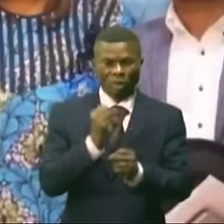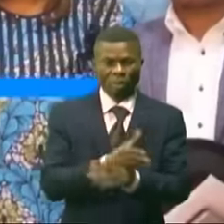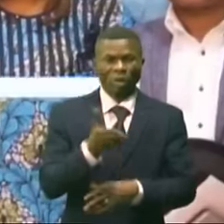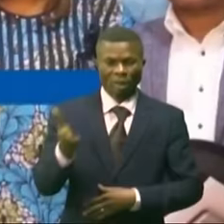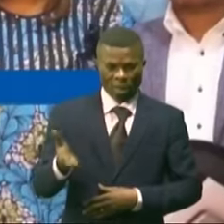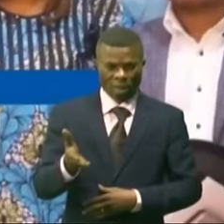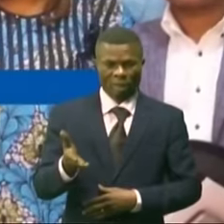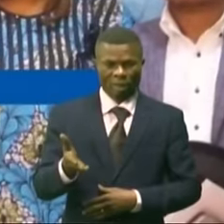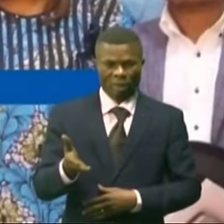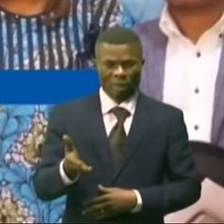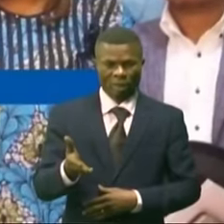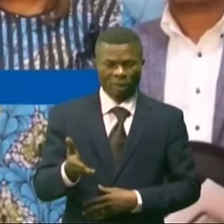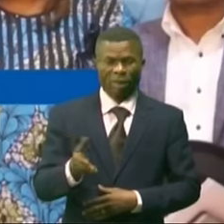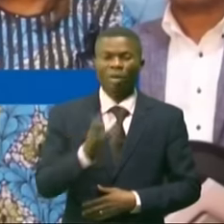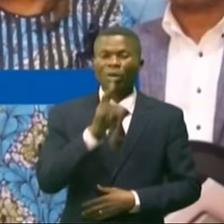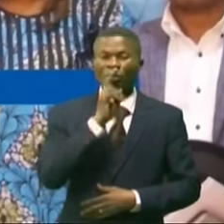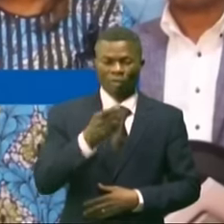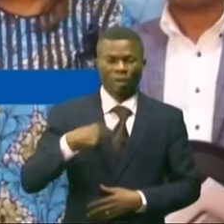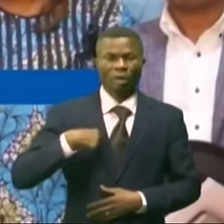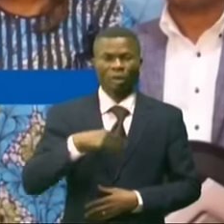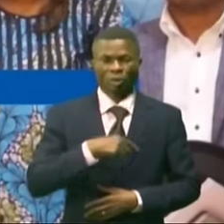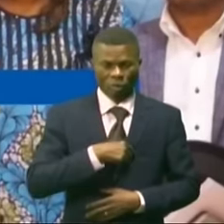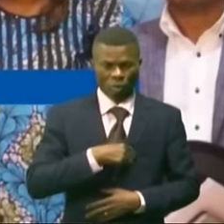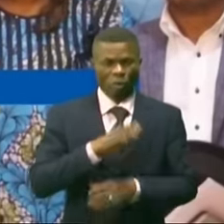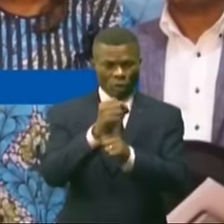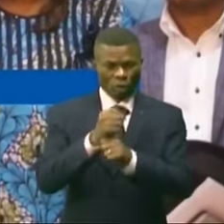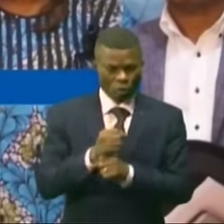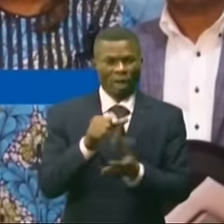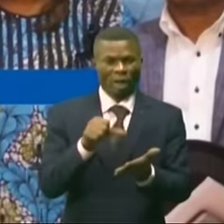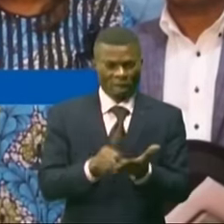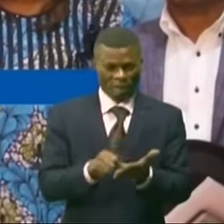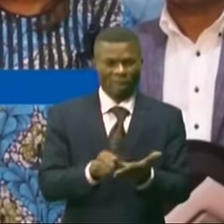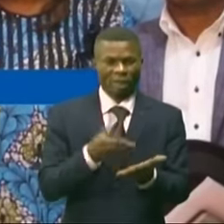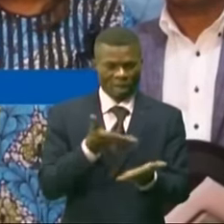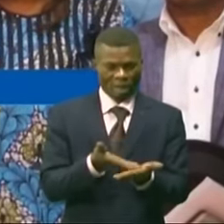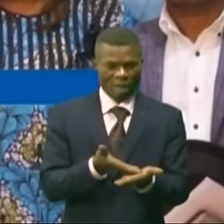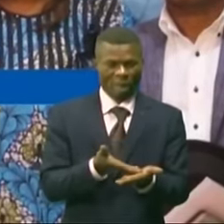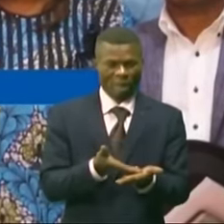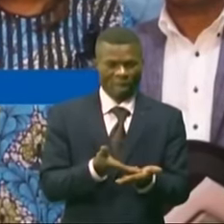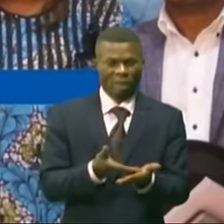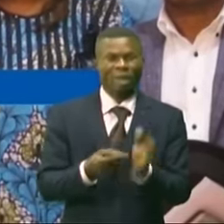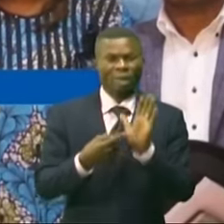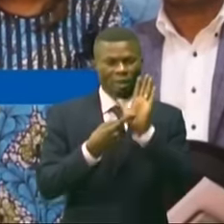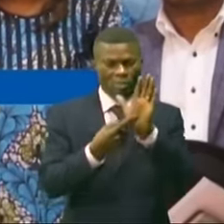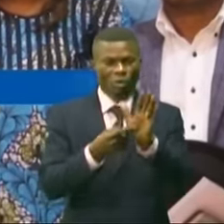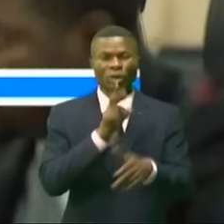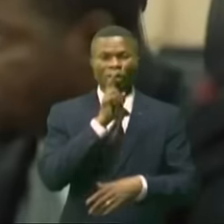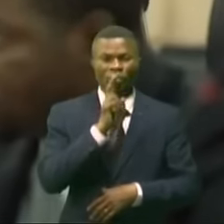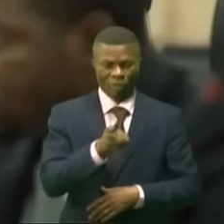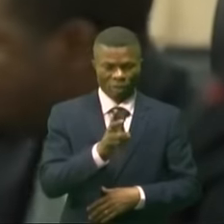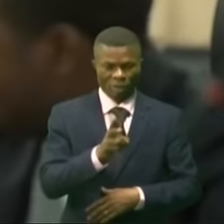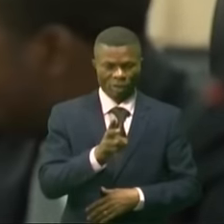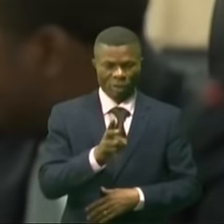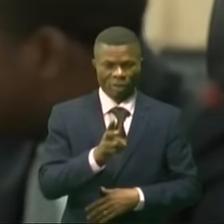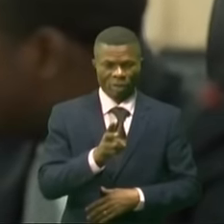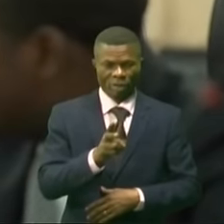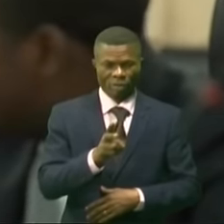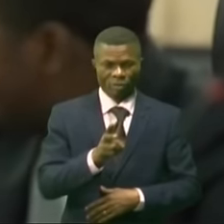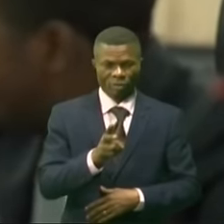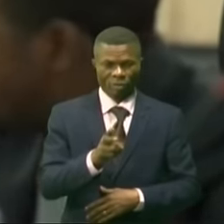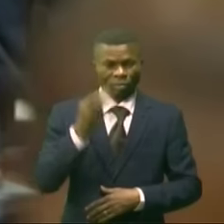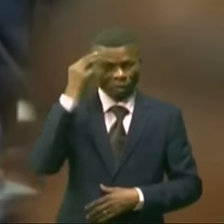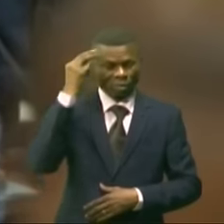payés effectivement nous avons la correspondance qui indique bel et bien que le